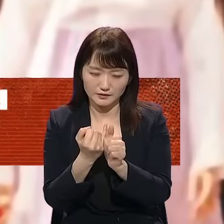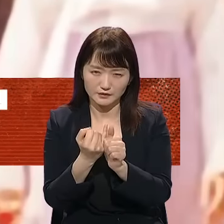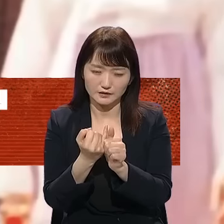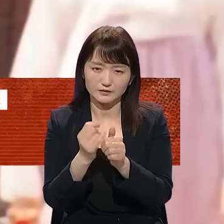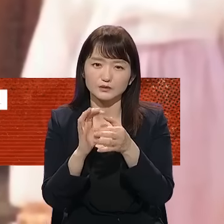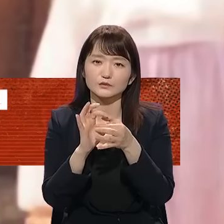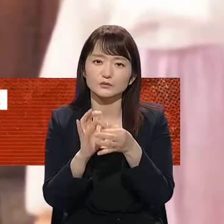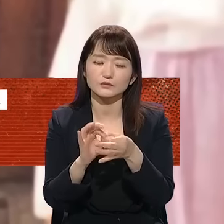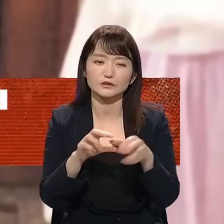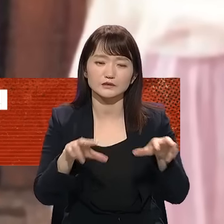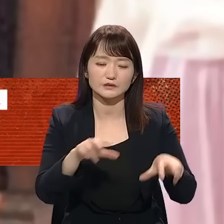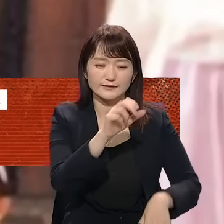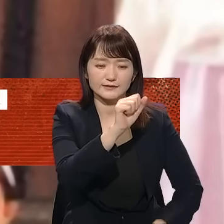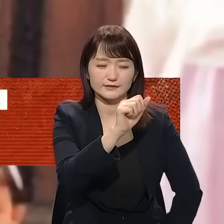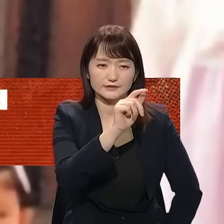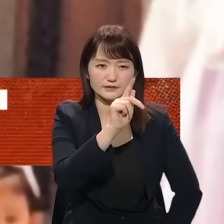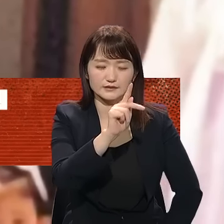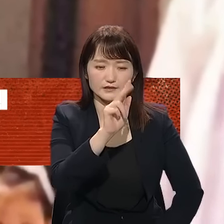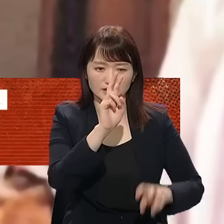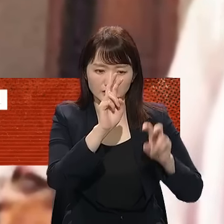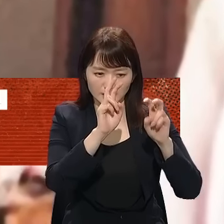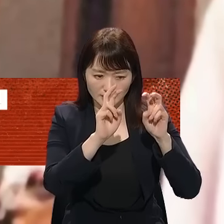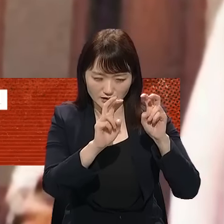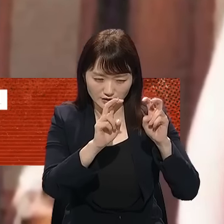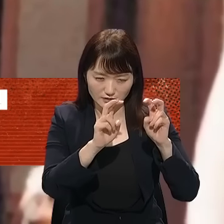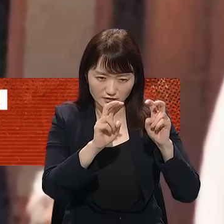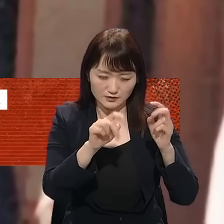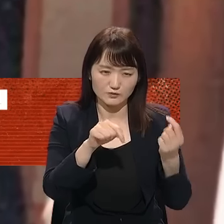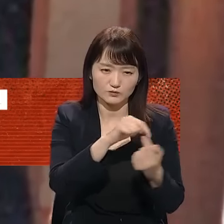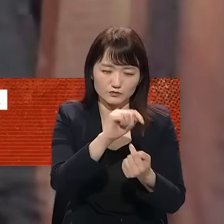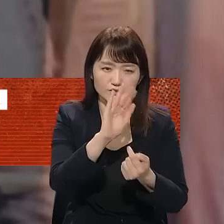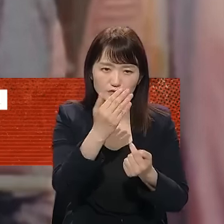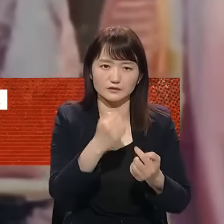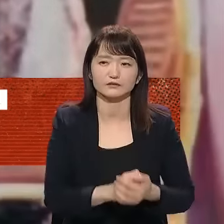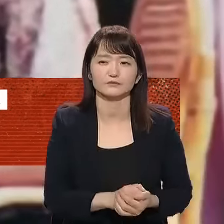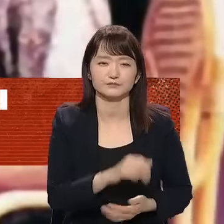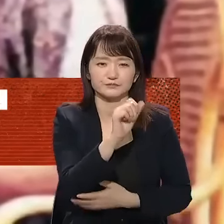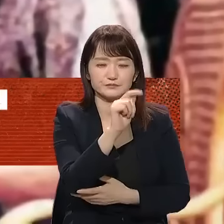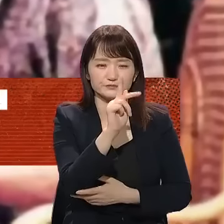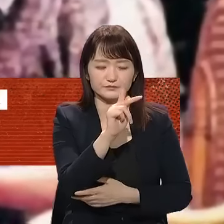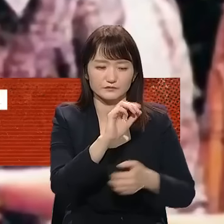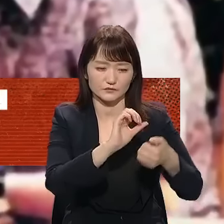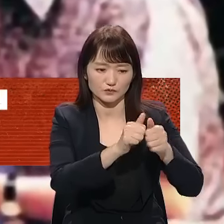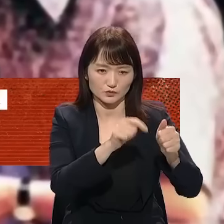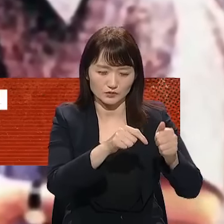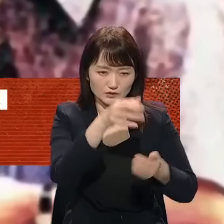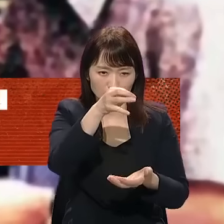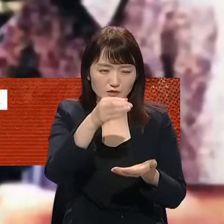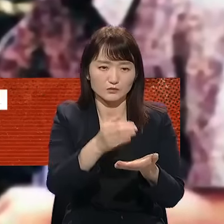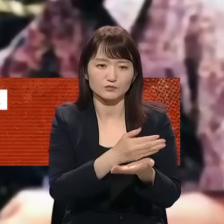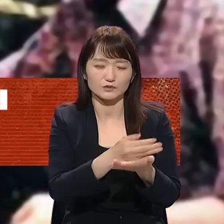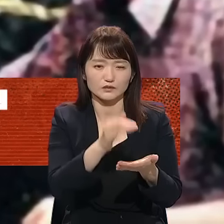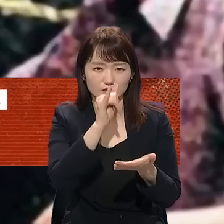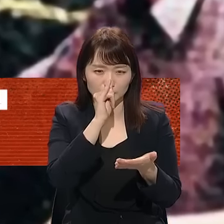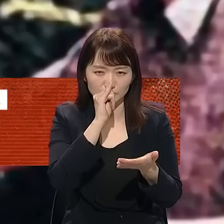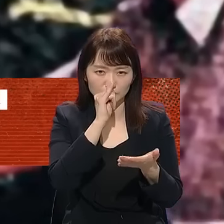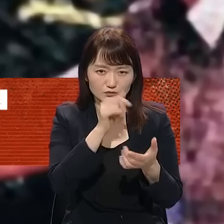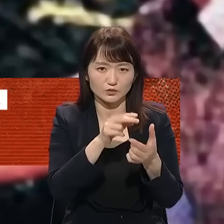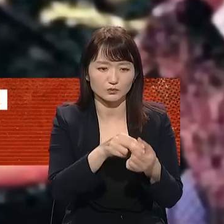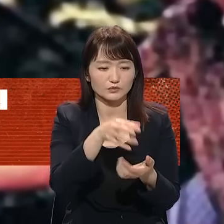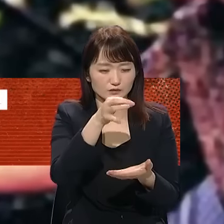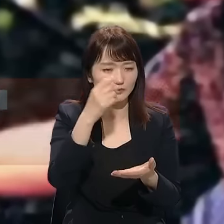현재 SK 그룹을 갖다 입게 한 것이다라고 인정을 하고 SK 주식을 재산 분할의 대상이 되는 공동 재산으로 보게